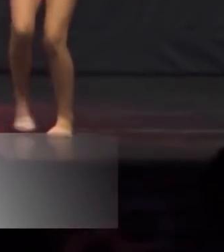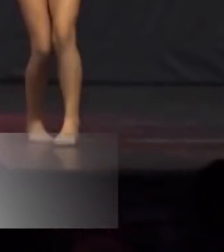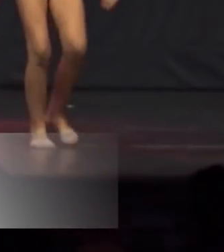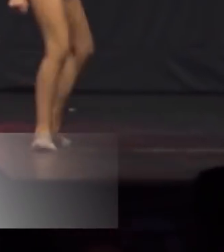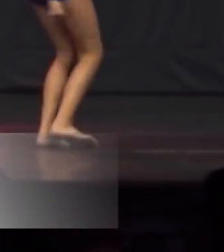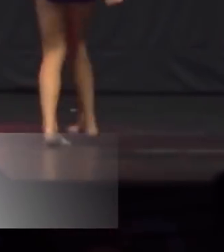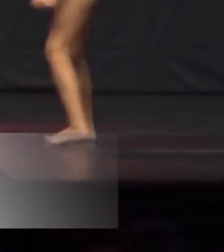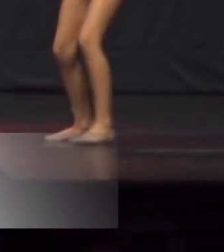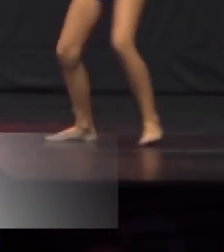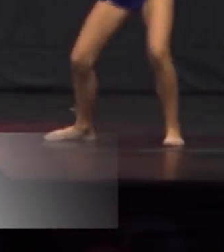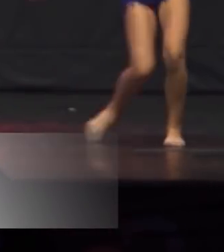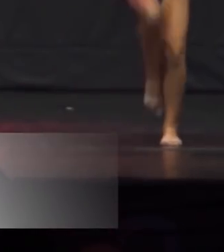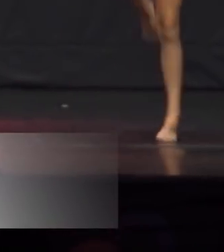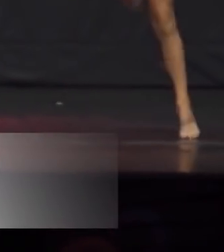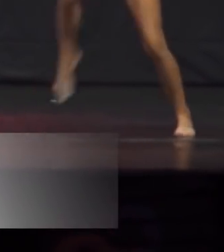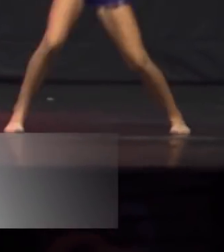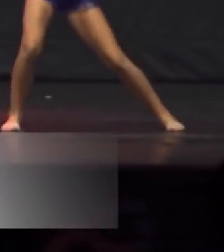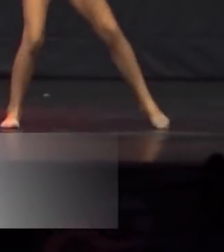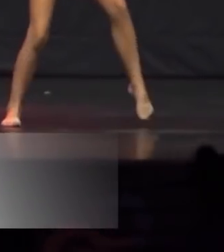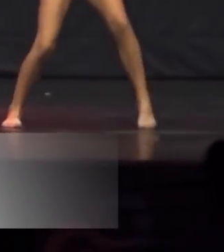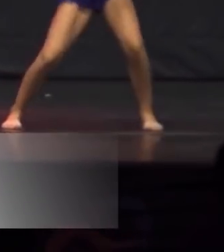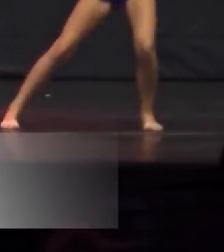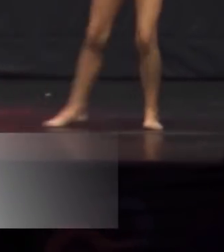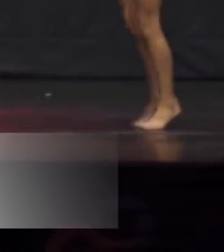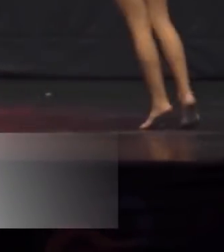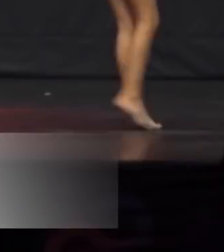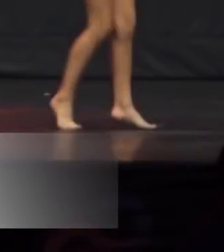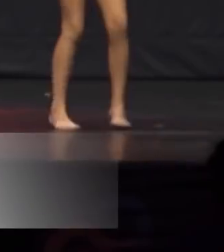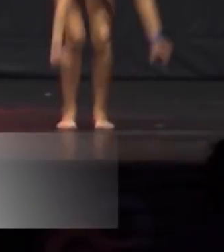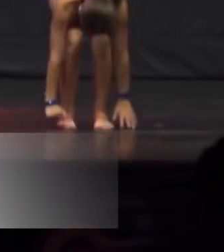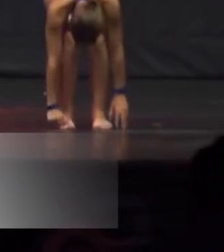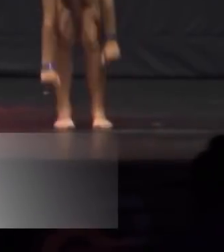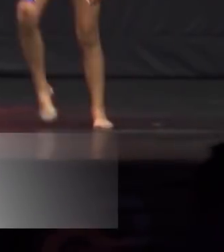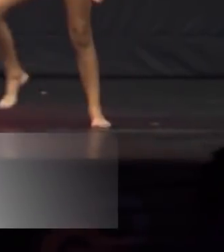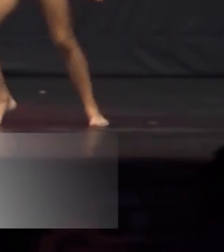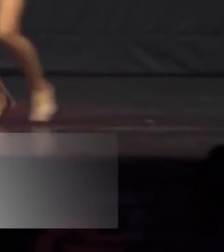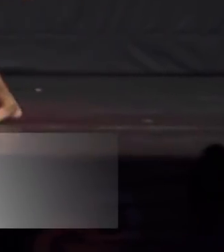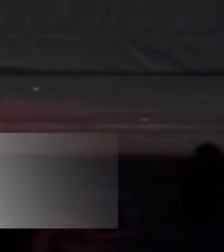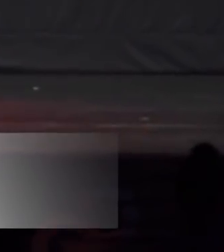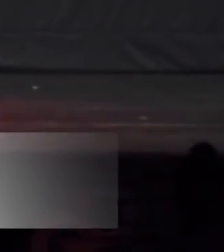Still town girl on a Saturday night